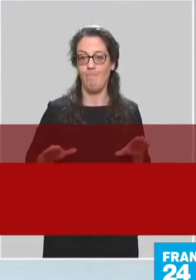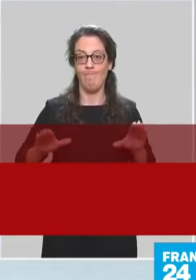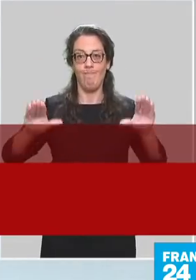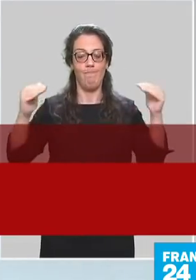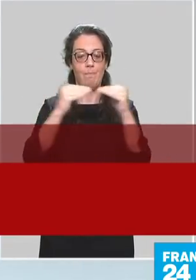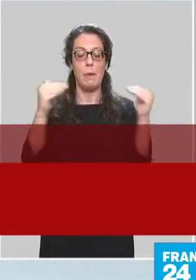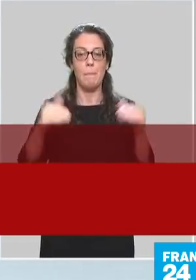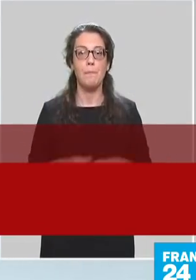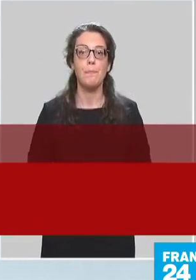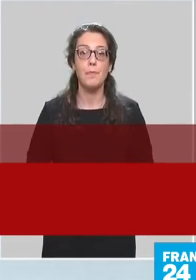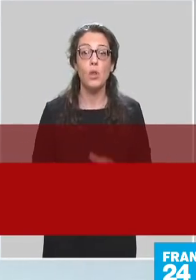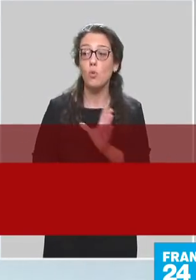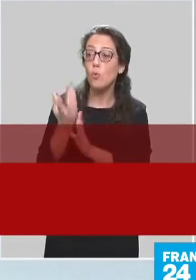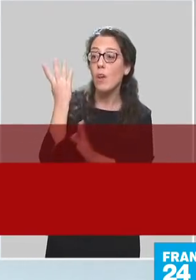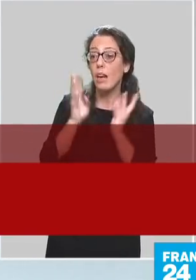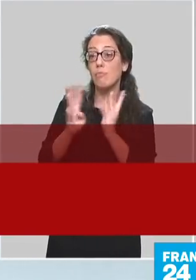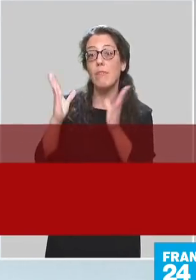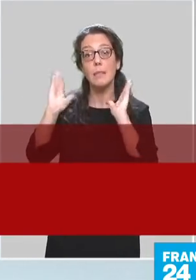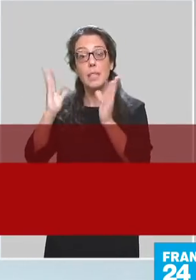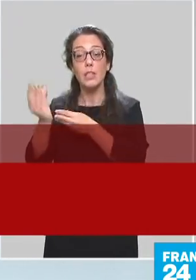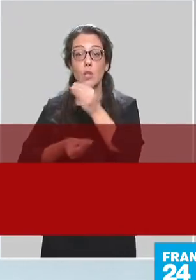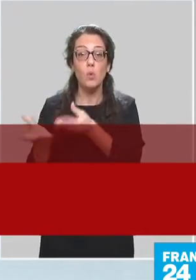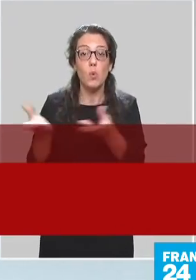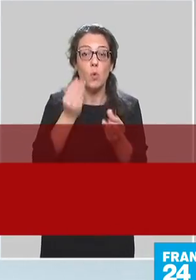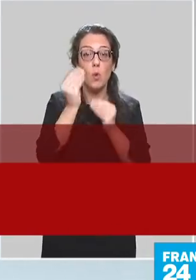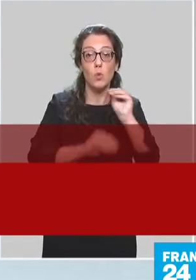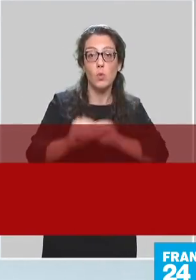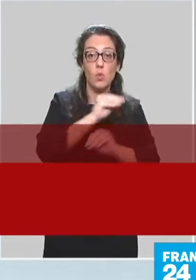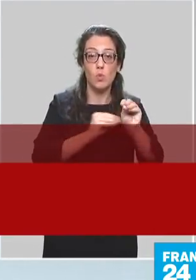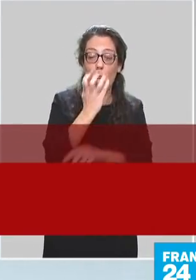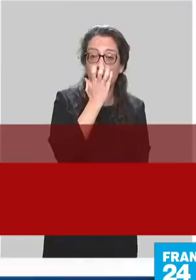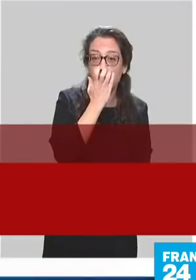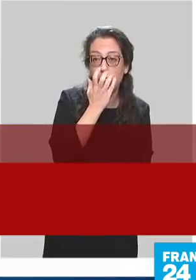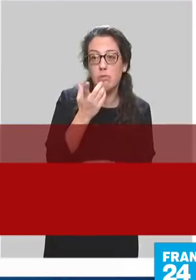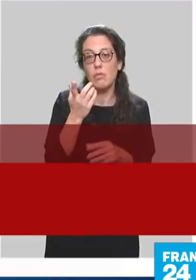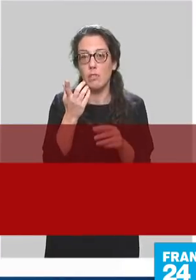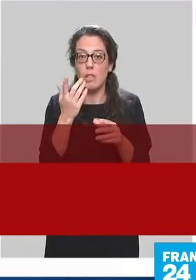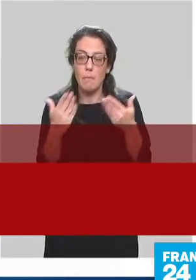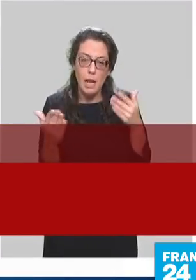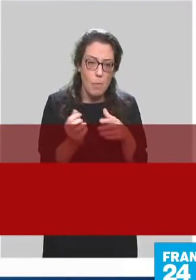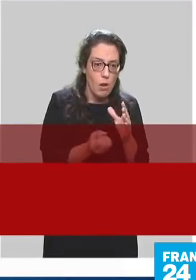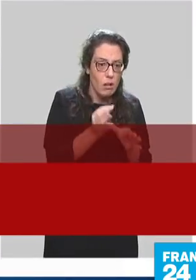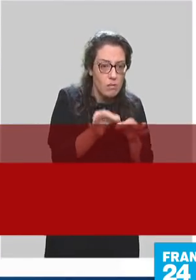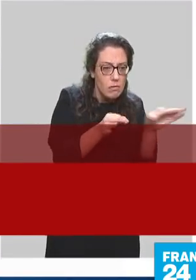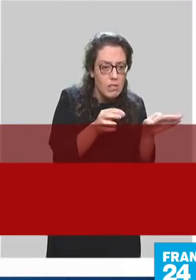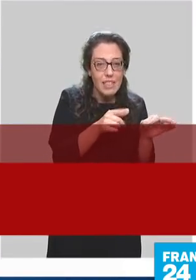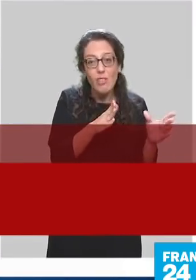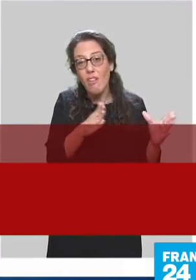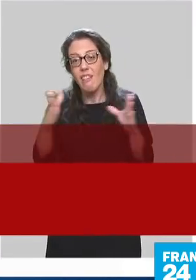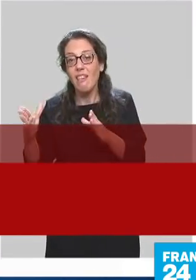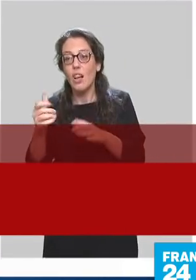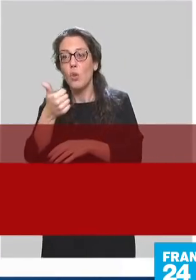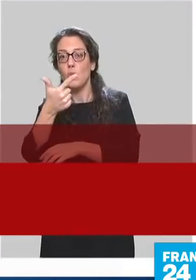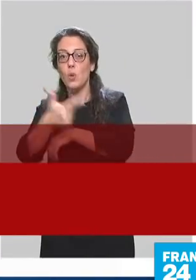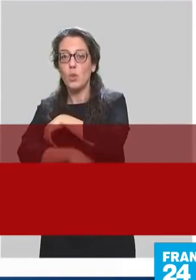nouvelles hospitalisations et admissions en soins critiques, toujours décalées de 1 à 2 semaines par rapport aux cas, sont aussi en nette augmentation au niveau